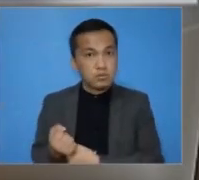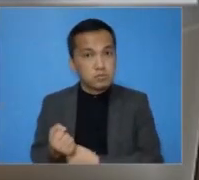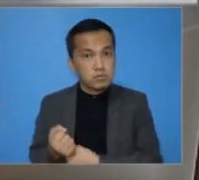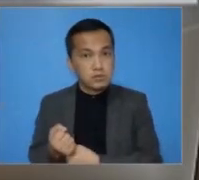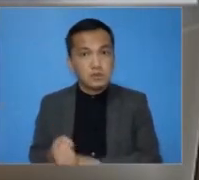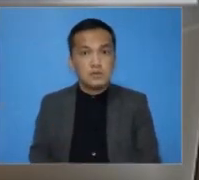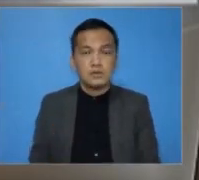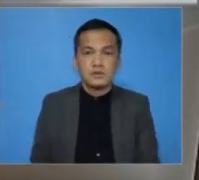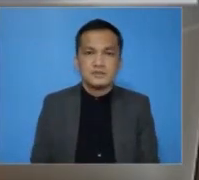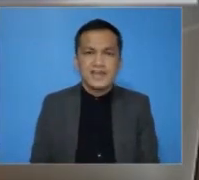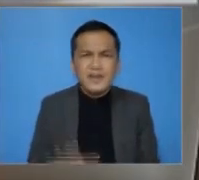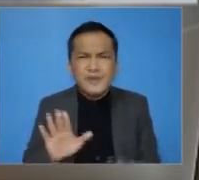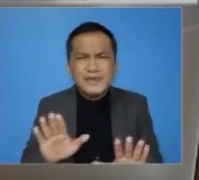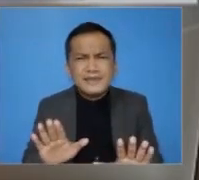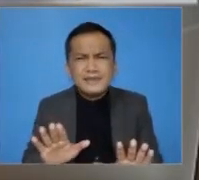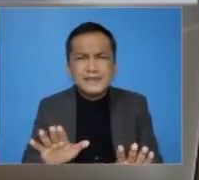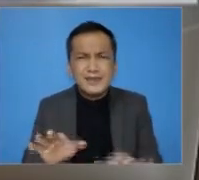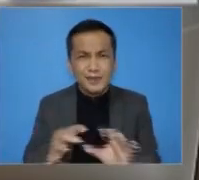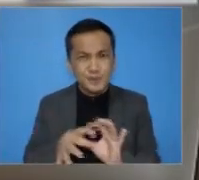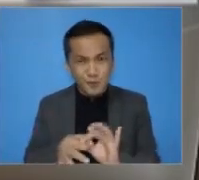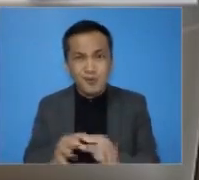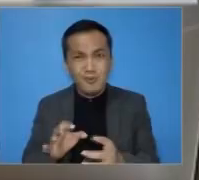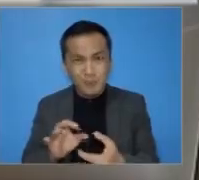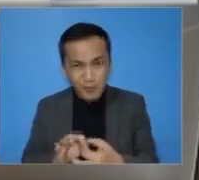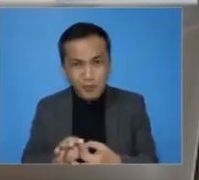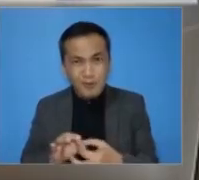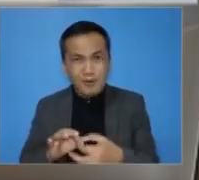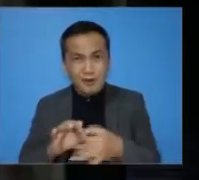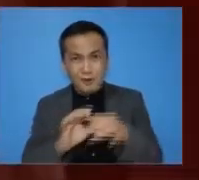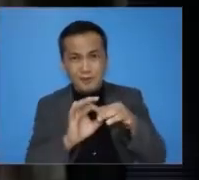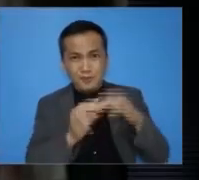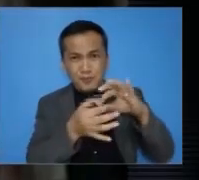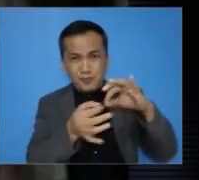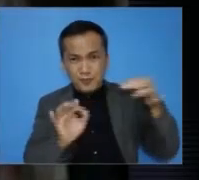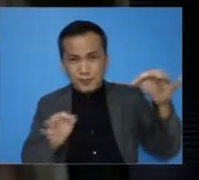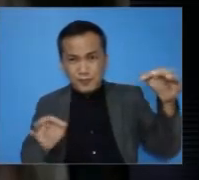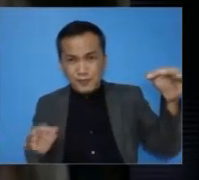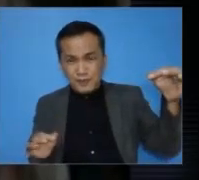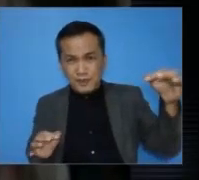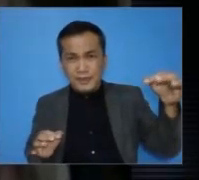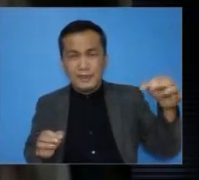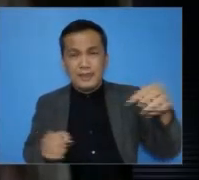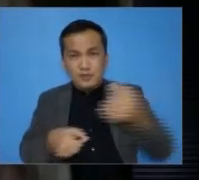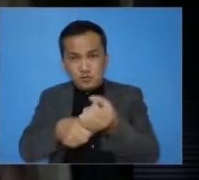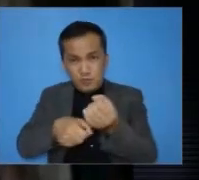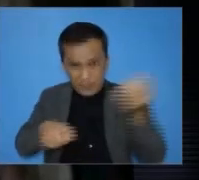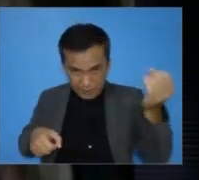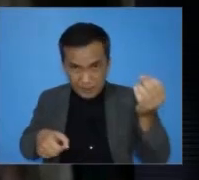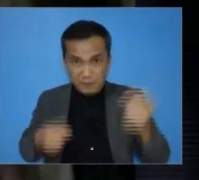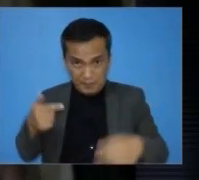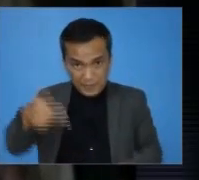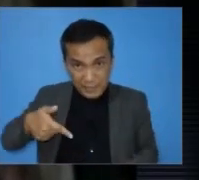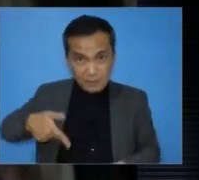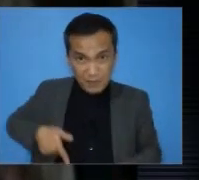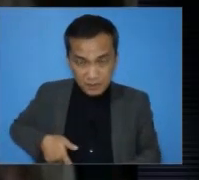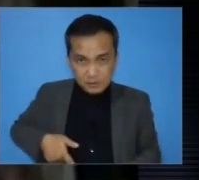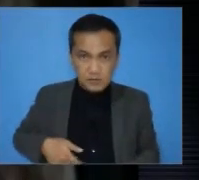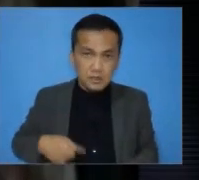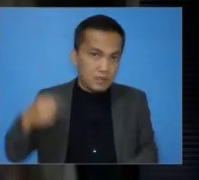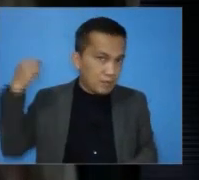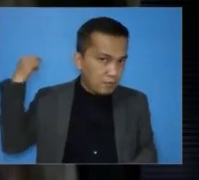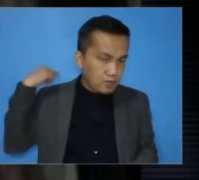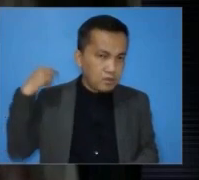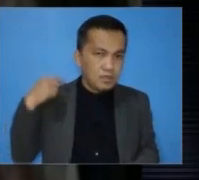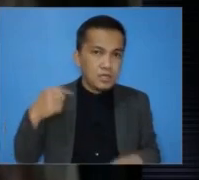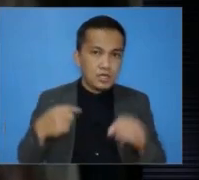may kadena na, may tubo pa at may baril pa talaga. Yes po. Tinamaan ang bala sa likod ng kapatid nilang si Joy